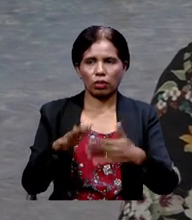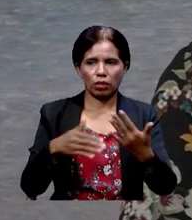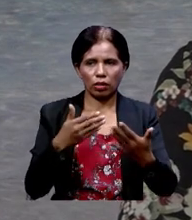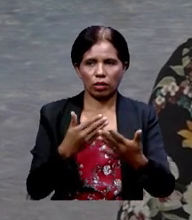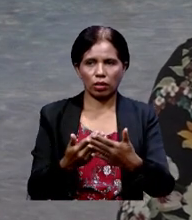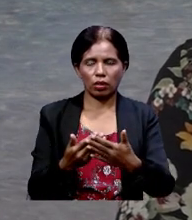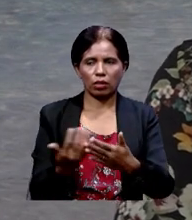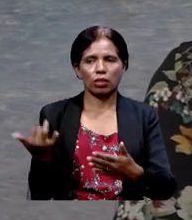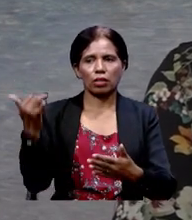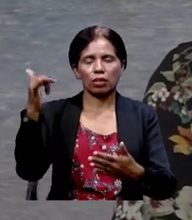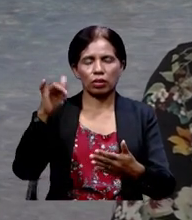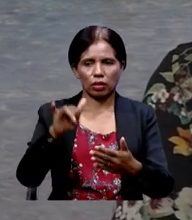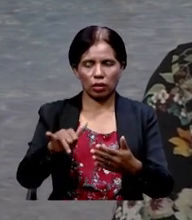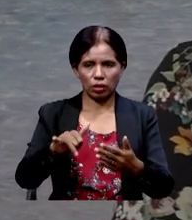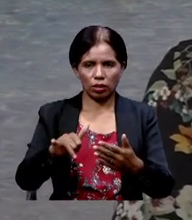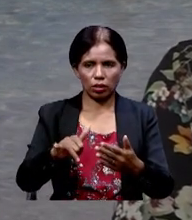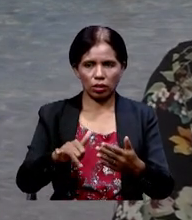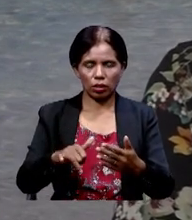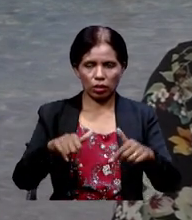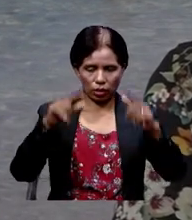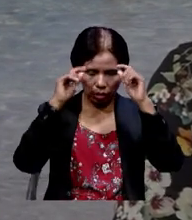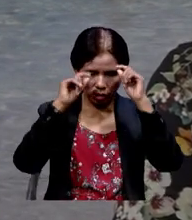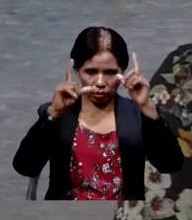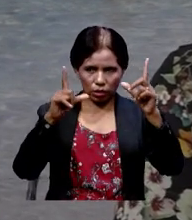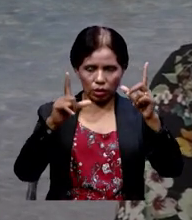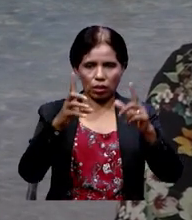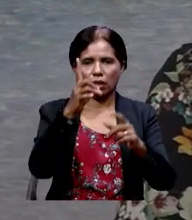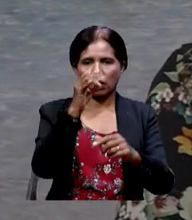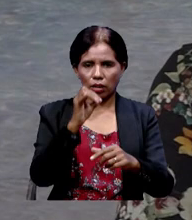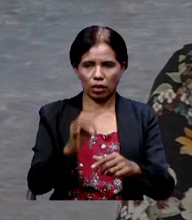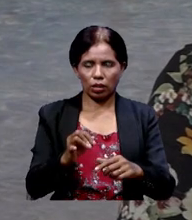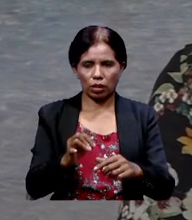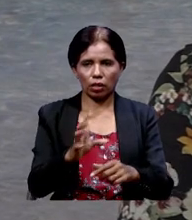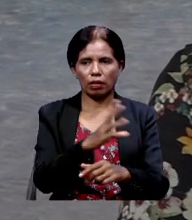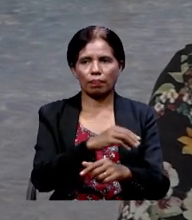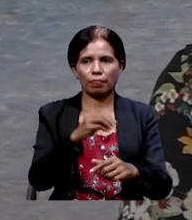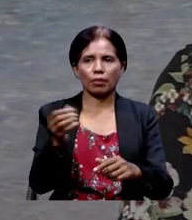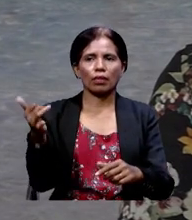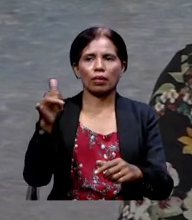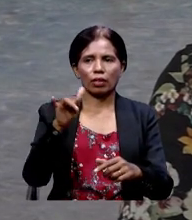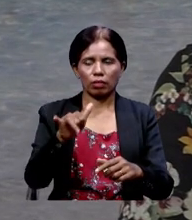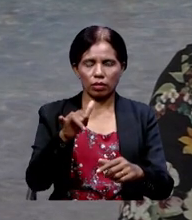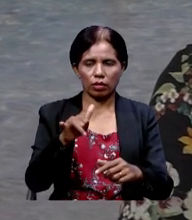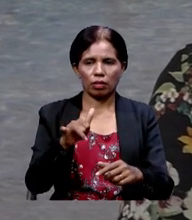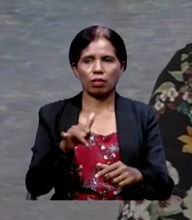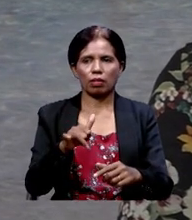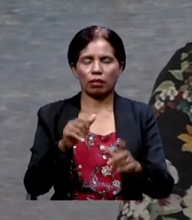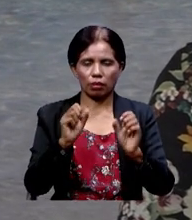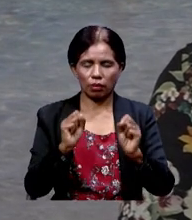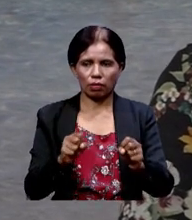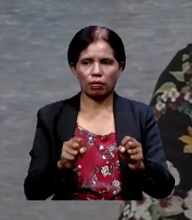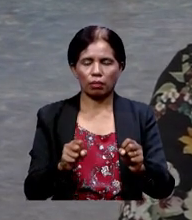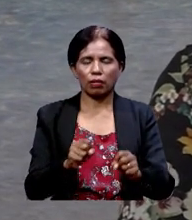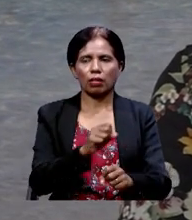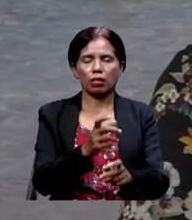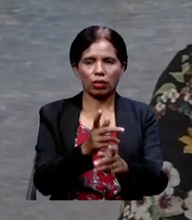durante ser ne estadia iha Timor lili iha capital lili e sira bela